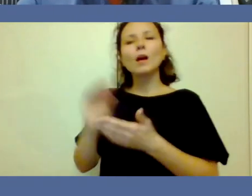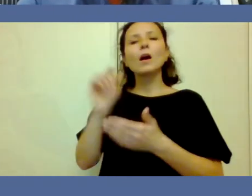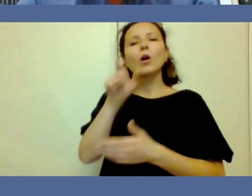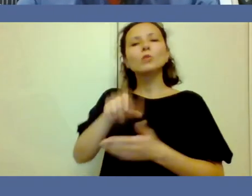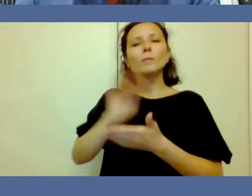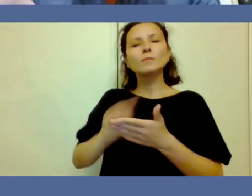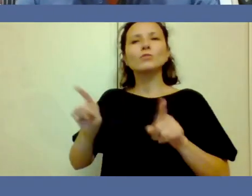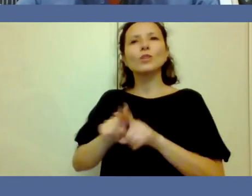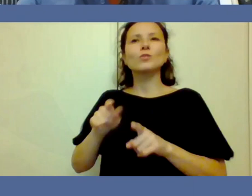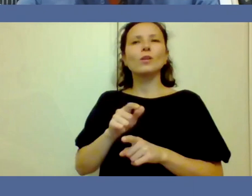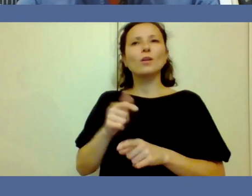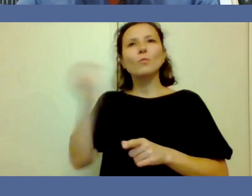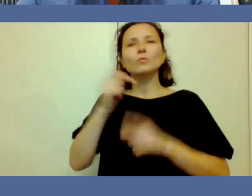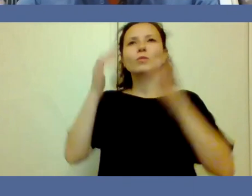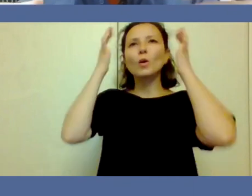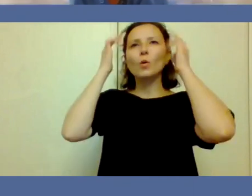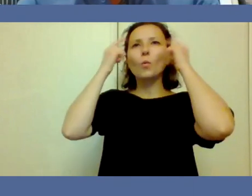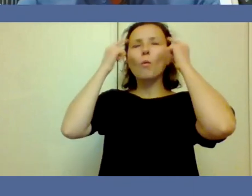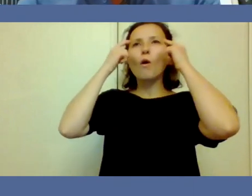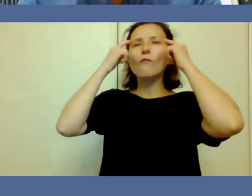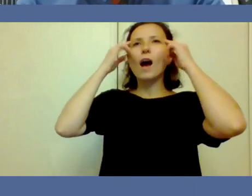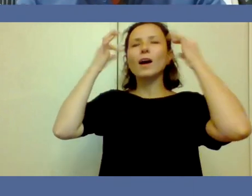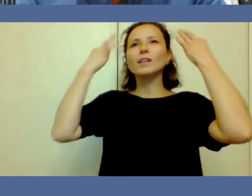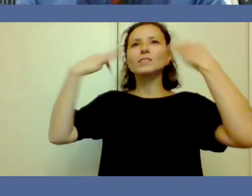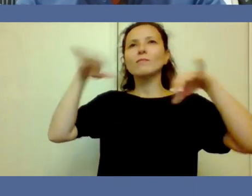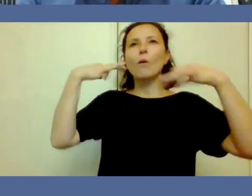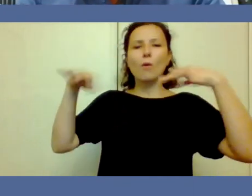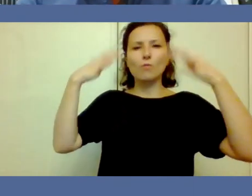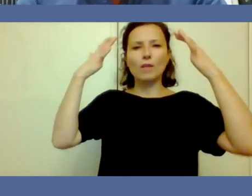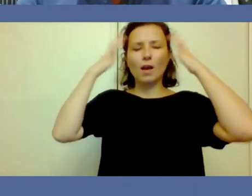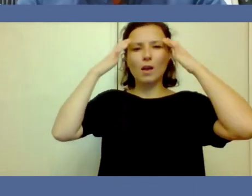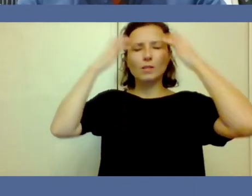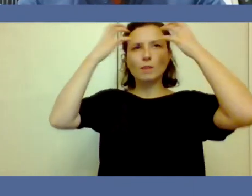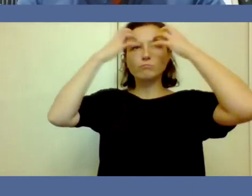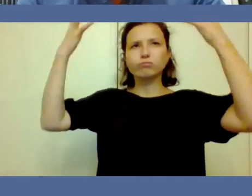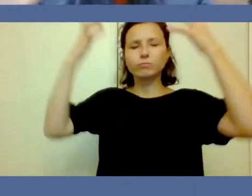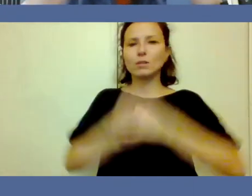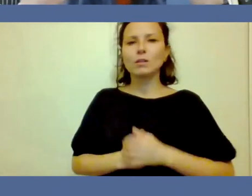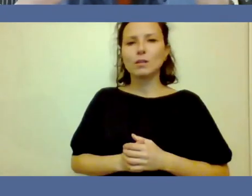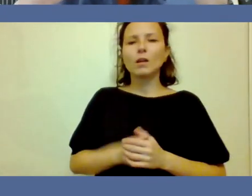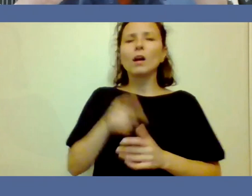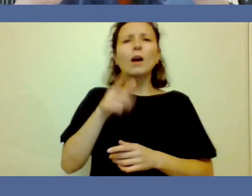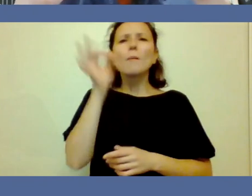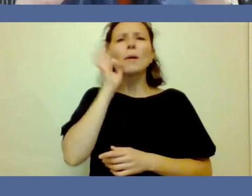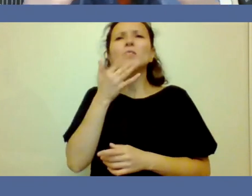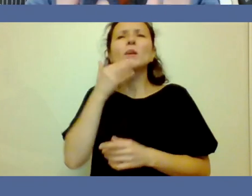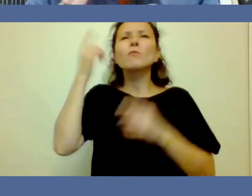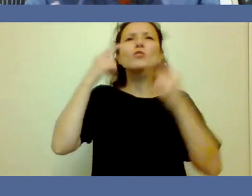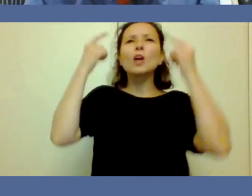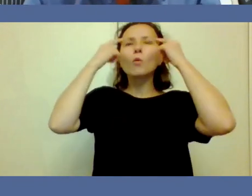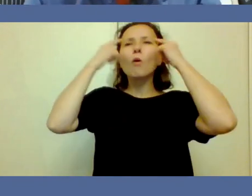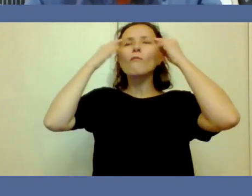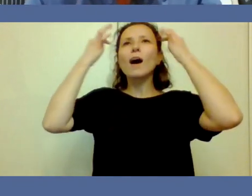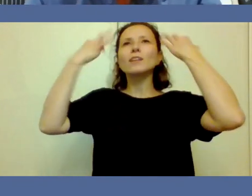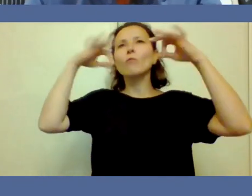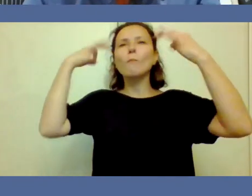wolną głowę. Wolną w takim sensie, pani podobno nigdy nie mówi o swojej głowie, że jest wolna, bo ona jest cały czas zajęta tym, nad